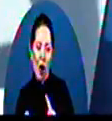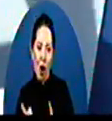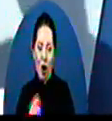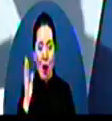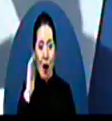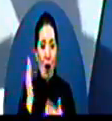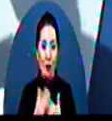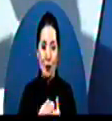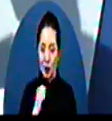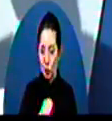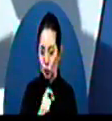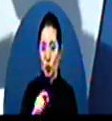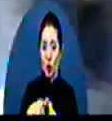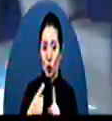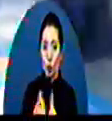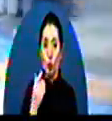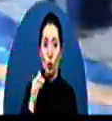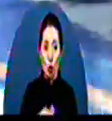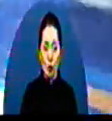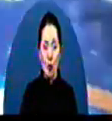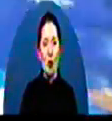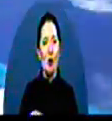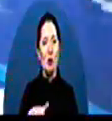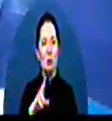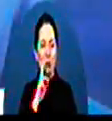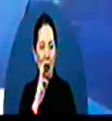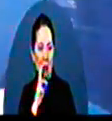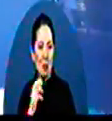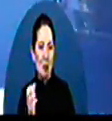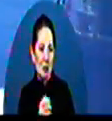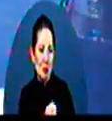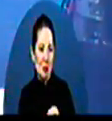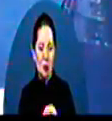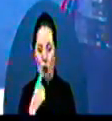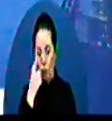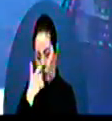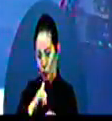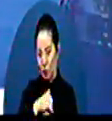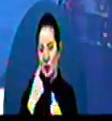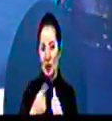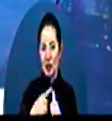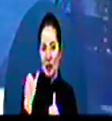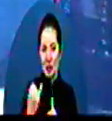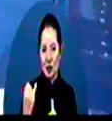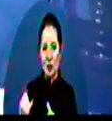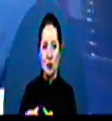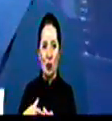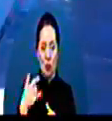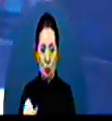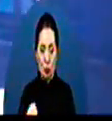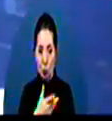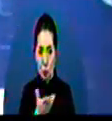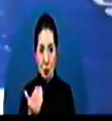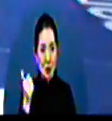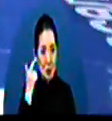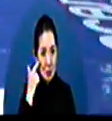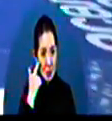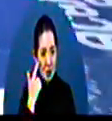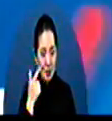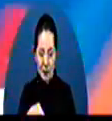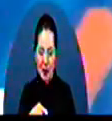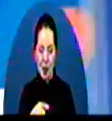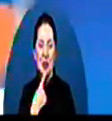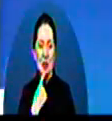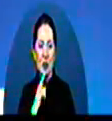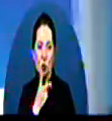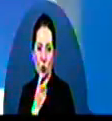албан тушаалын гэмт хэрэгт холбогдсон хар тамхи зөөнт анхаарч, Монгол улсын нэр хүндийг дотоод гадаадд унахсны үзэгч та санаж байгаах. Ийм